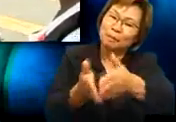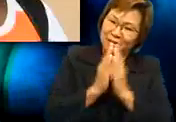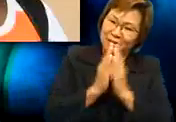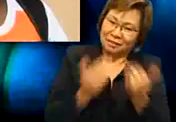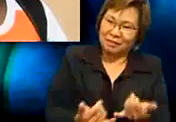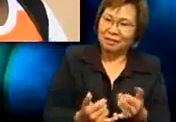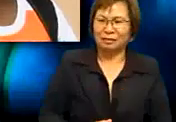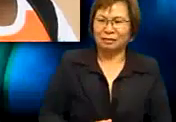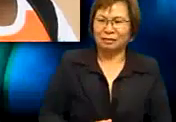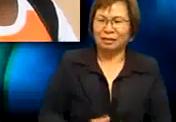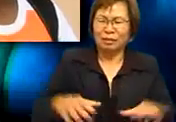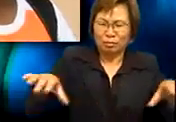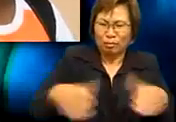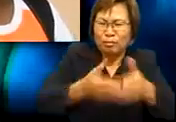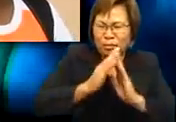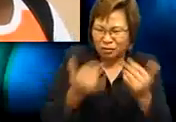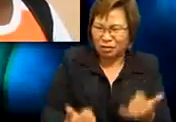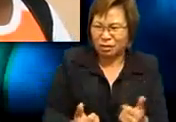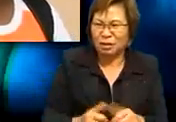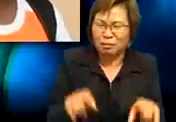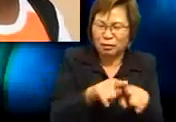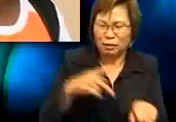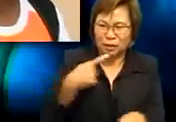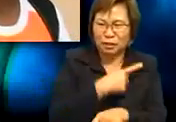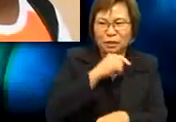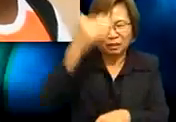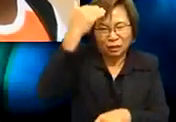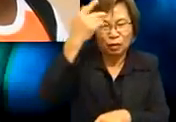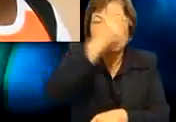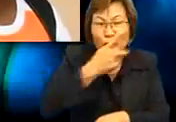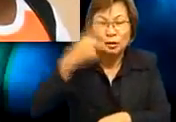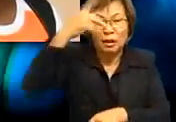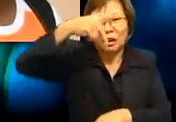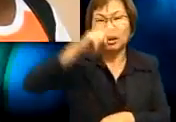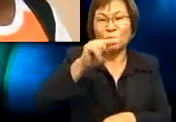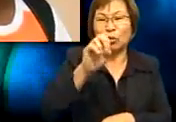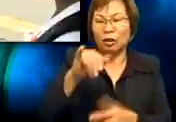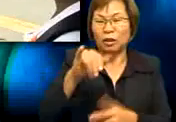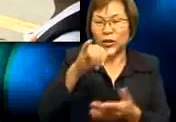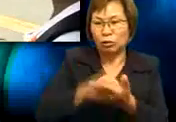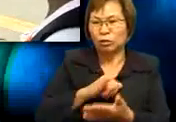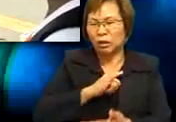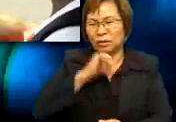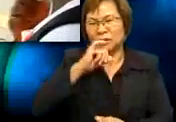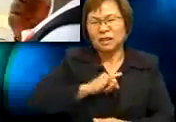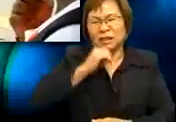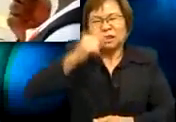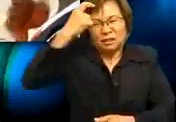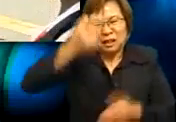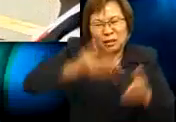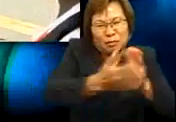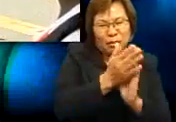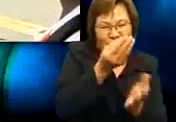sekarang. Ish, nak buat apa minta sekarang? Macam kita tak tahu perangai Noni tu. Tapi saya tak sangka